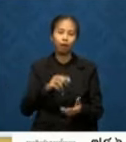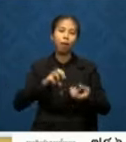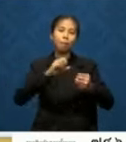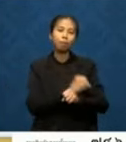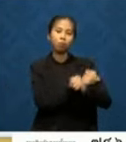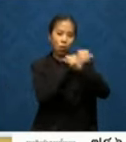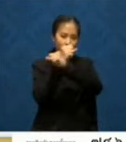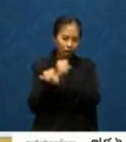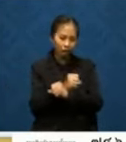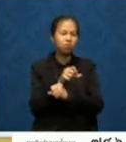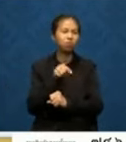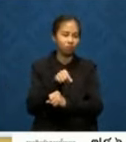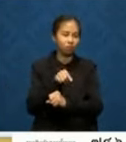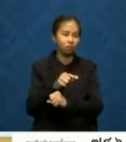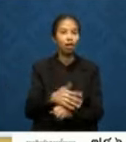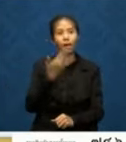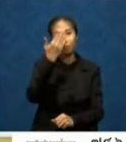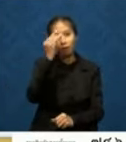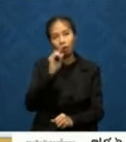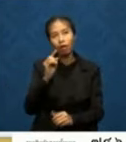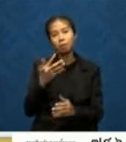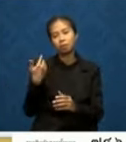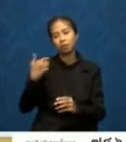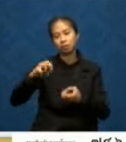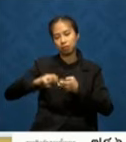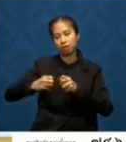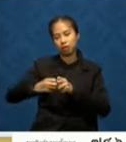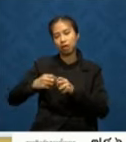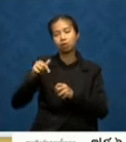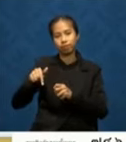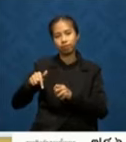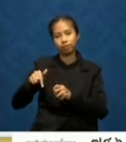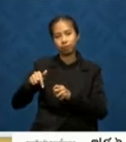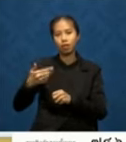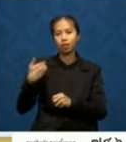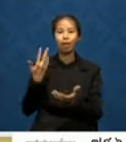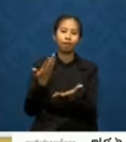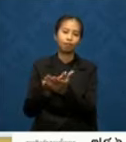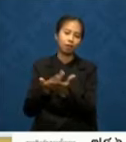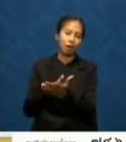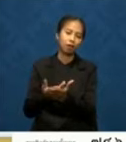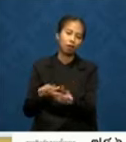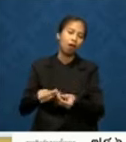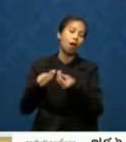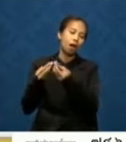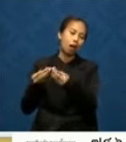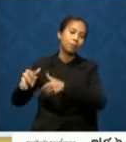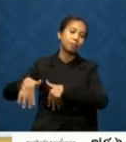เพราะไม่เช่นนั้นเราก็อาจจะเกิดปัญหาที่มีแต่เงิน ให้ประชาช